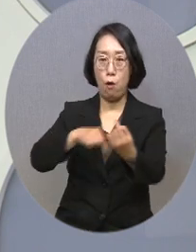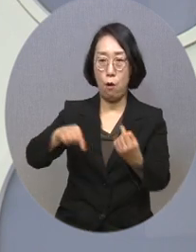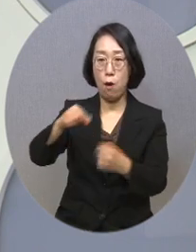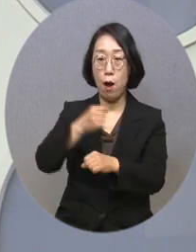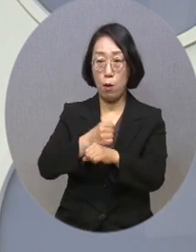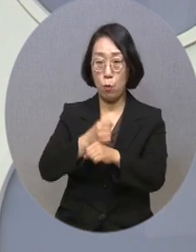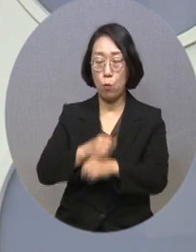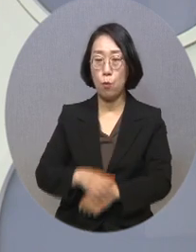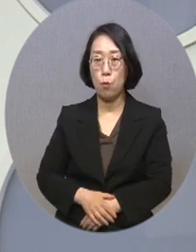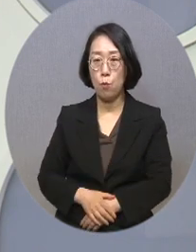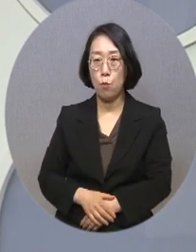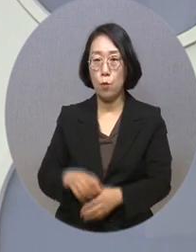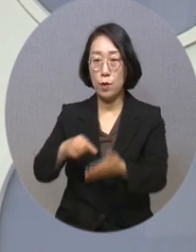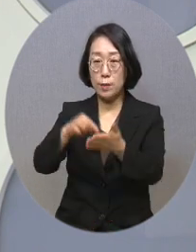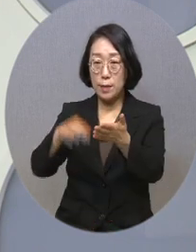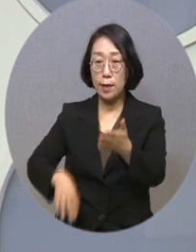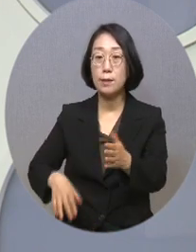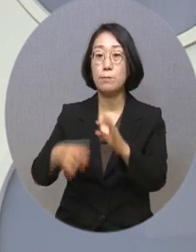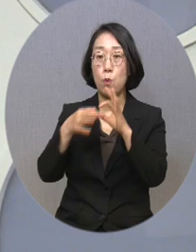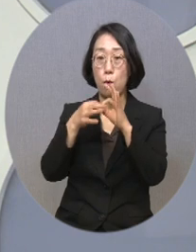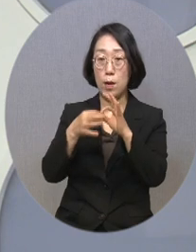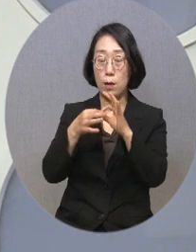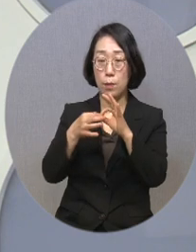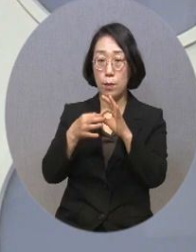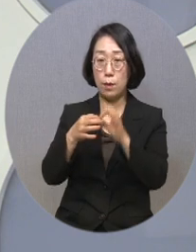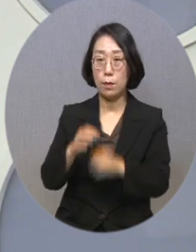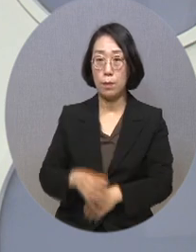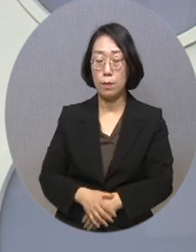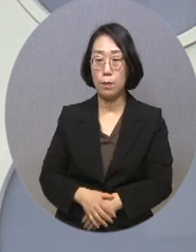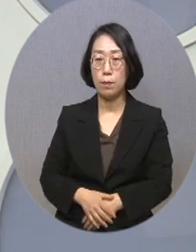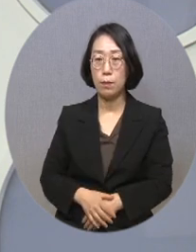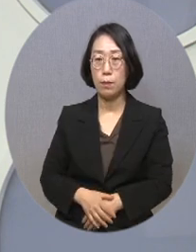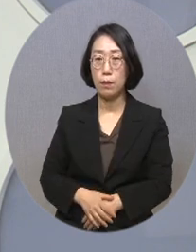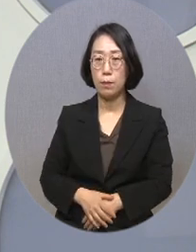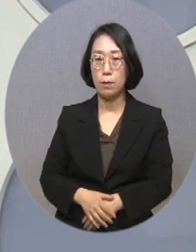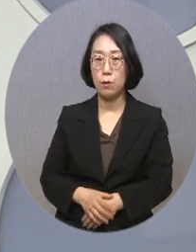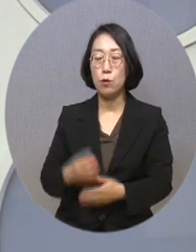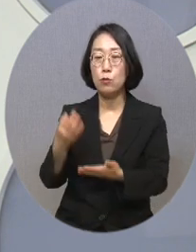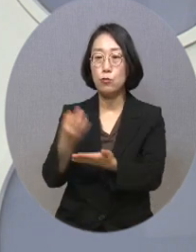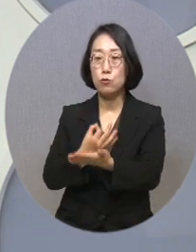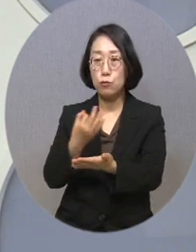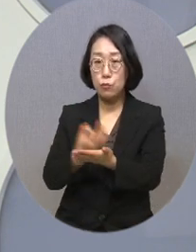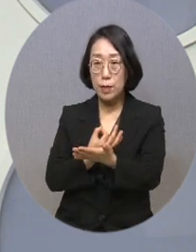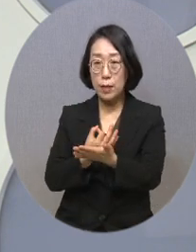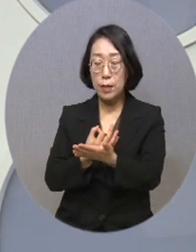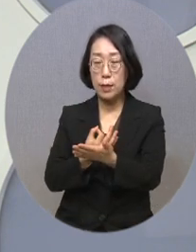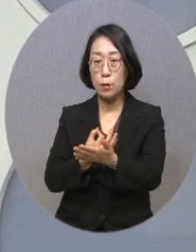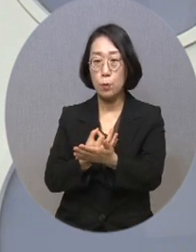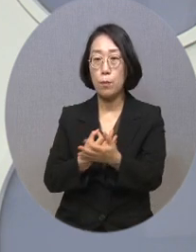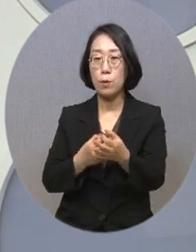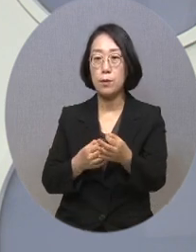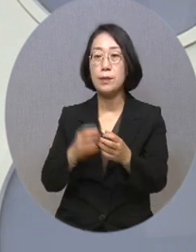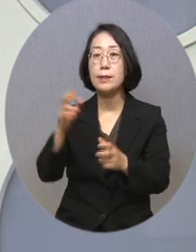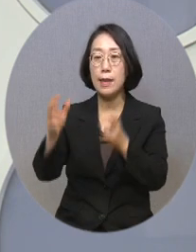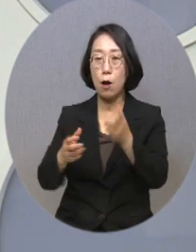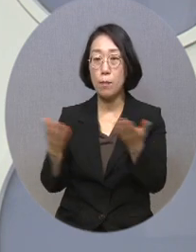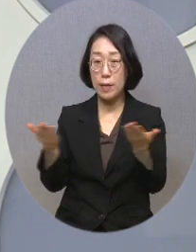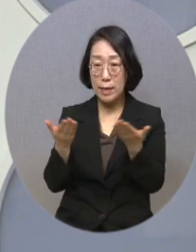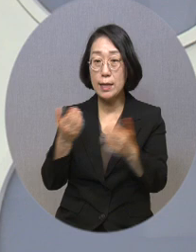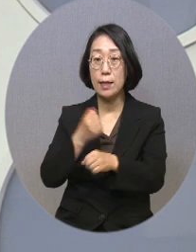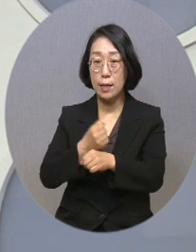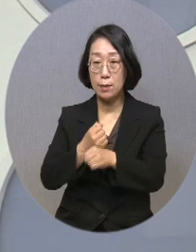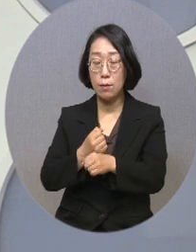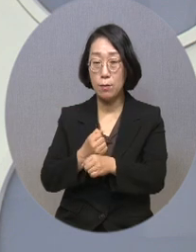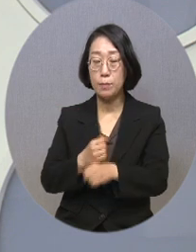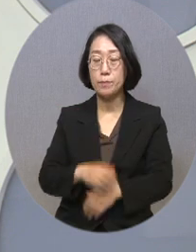또 이제 조세와 관련된 그런 부분들에 대해서는 수익 사업을 하게 되거든요. 그래서 수익 사업